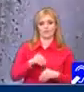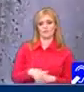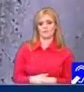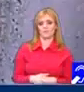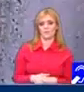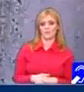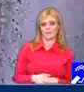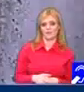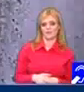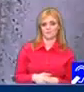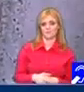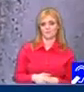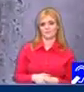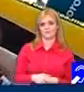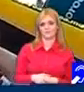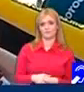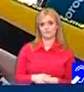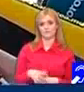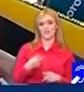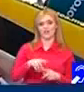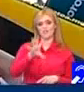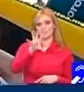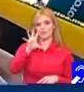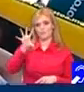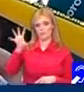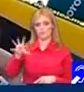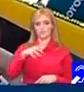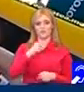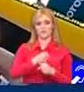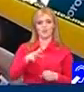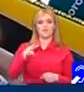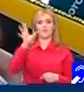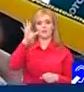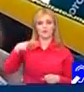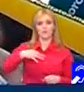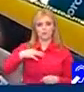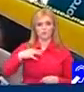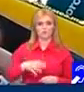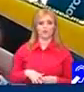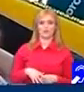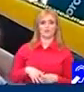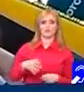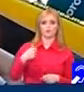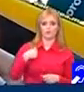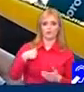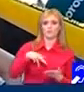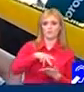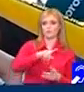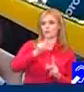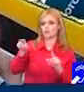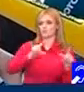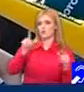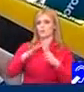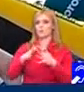Zilei Internaționale a Alegerilor. Pozele sunt realizate în timp ce voluntari și coordonatorii locali și noi mergeam în teritoriu,